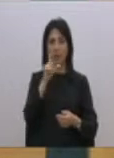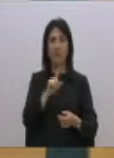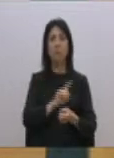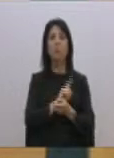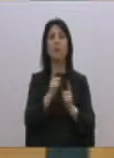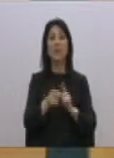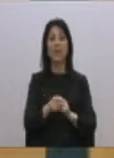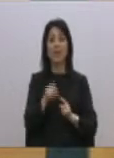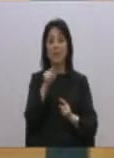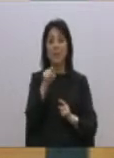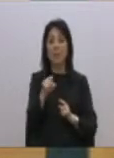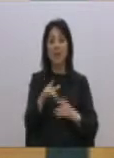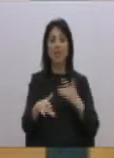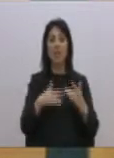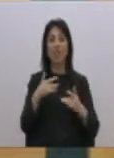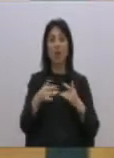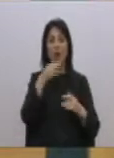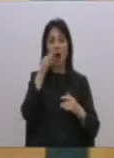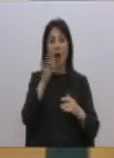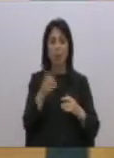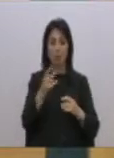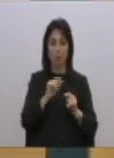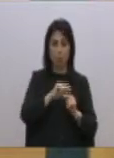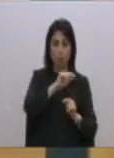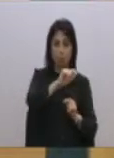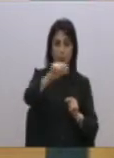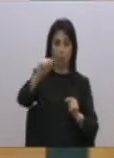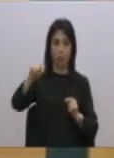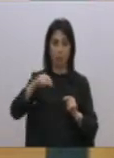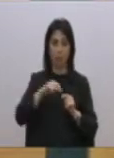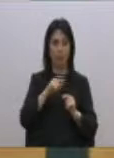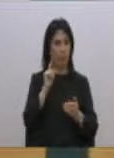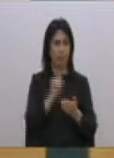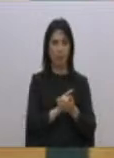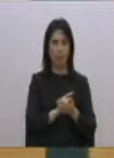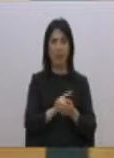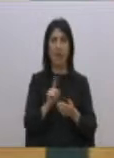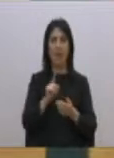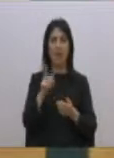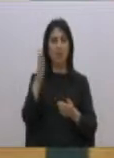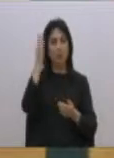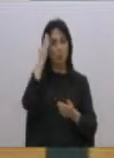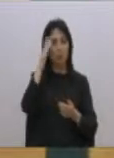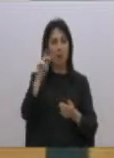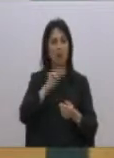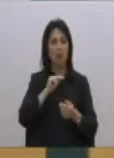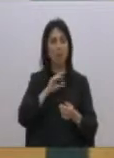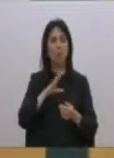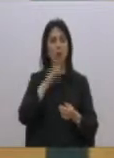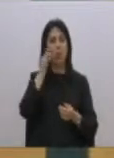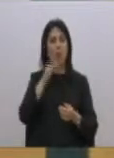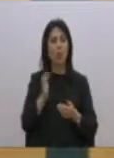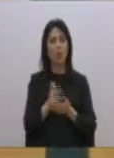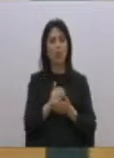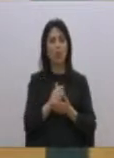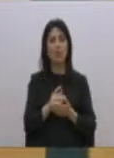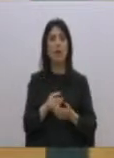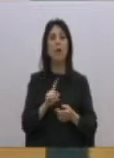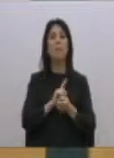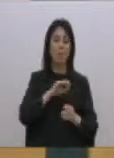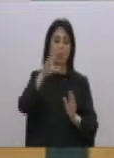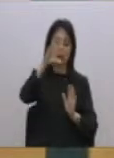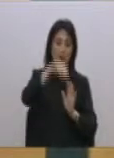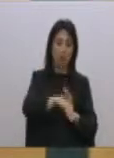Irikit, mati roli gamot stilebada. Is unare birat smantanam de obzeșeidzine. Irikit, gamosak